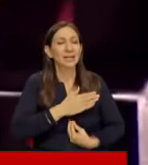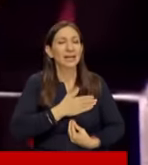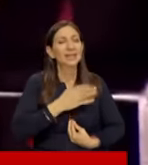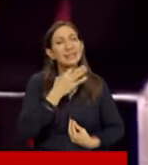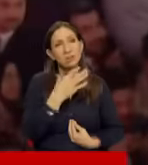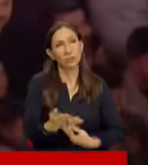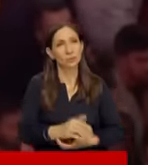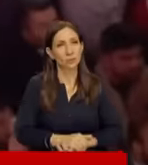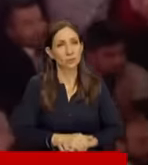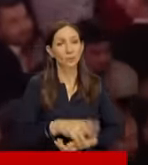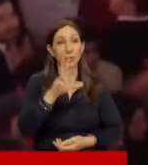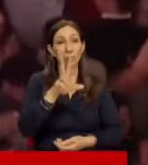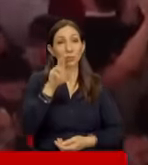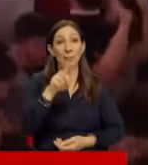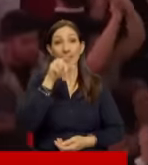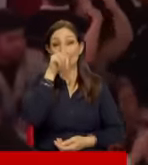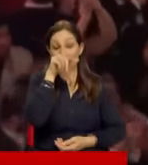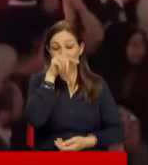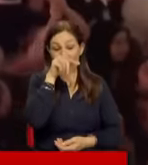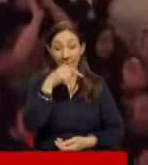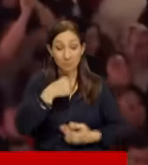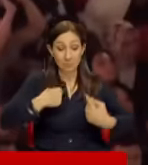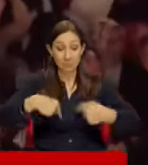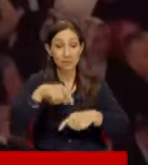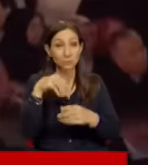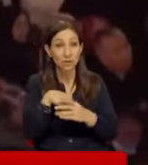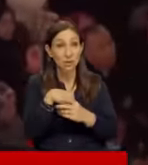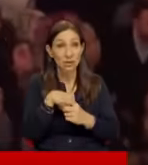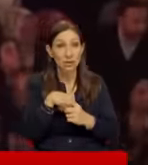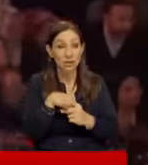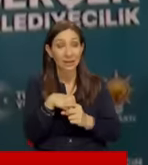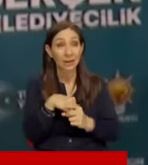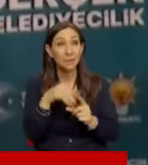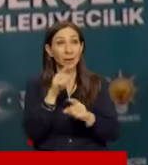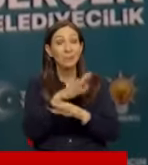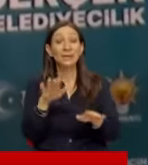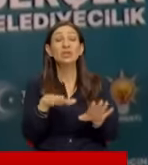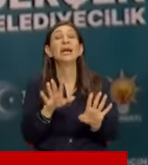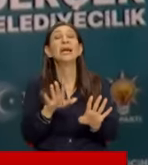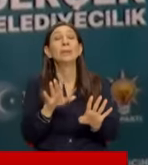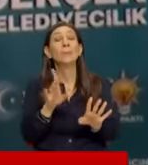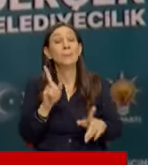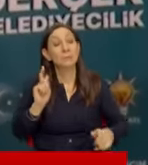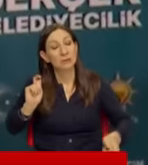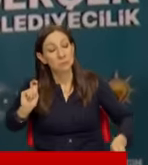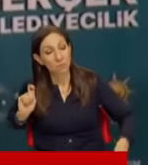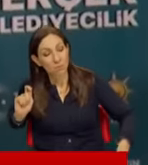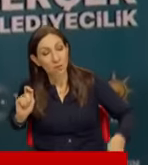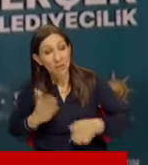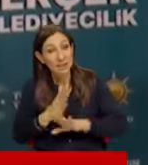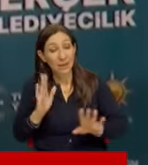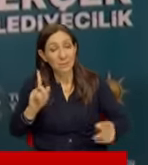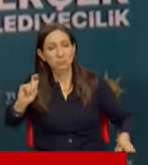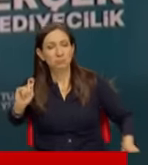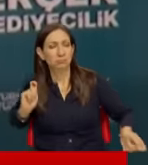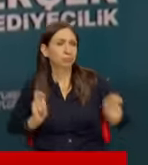teşekkür ediyoruz. 31 Mart bizim için bir bitiş değil, aslında